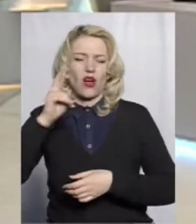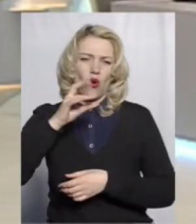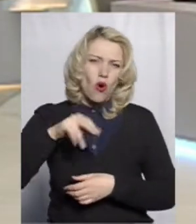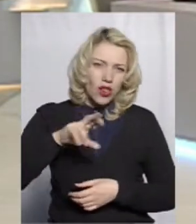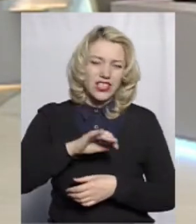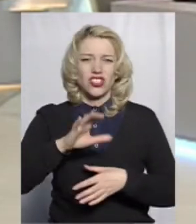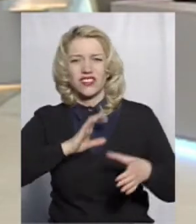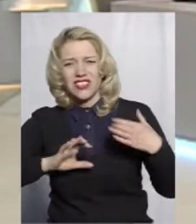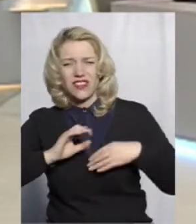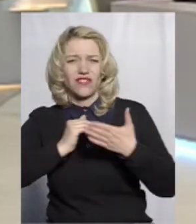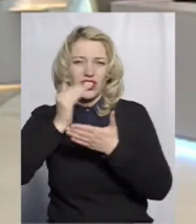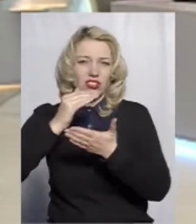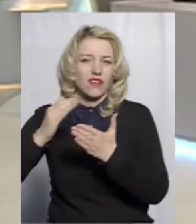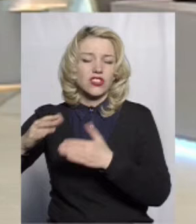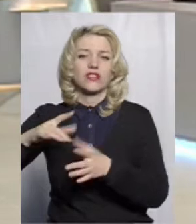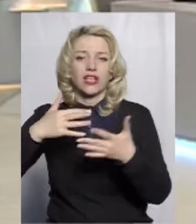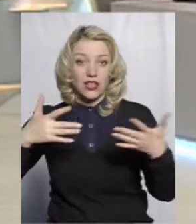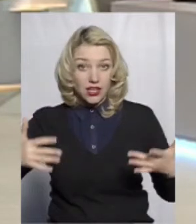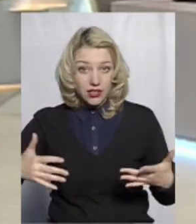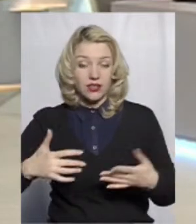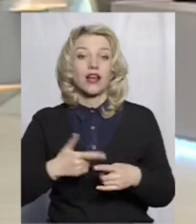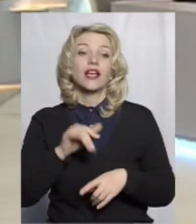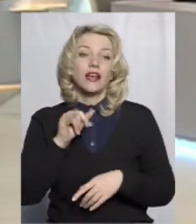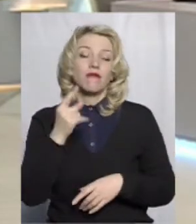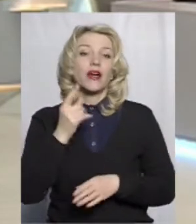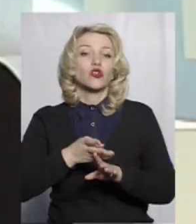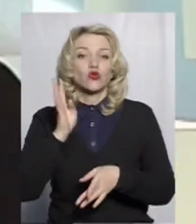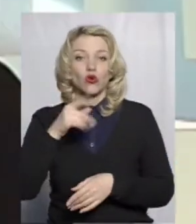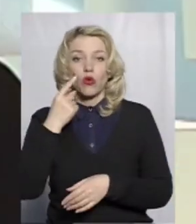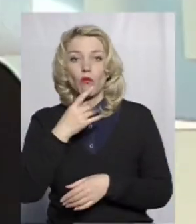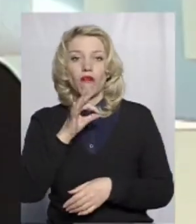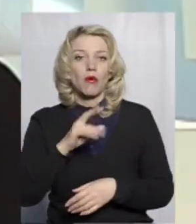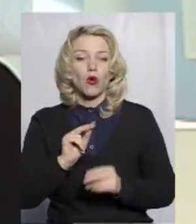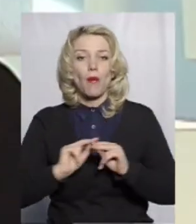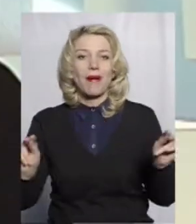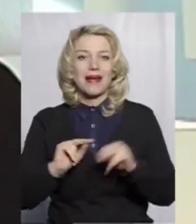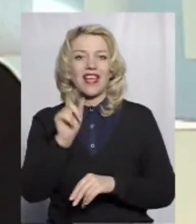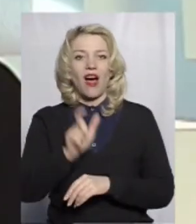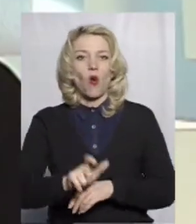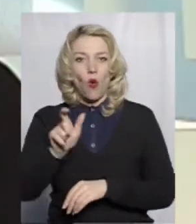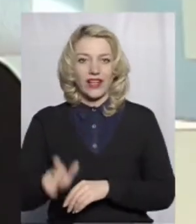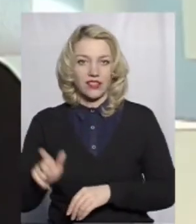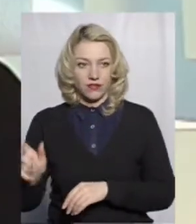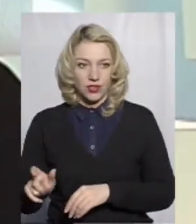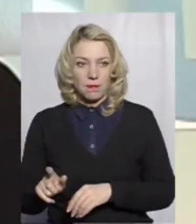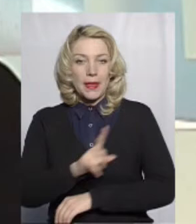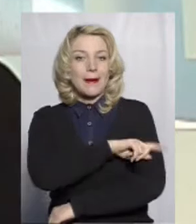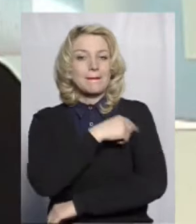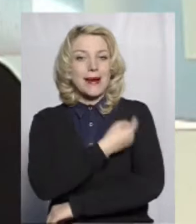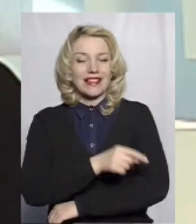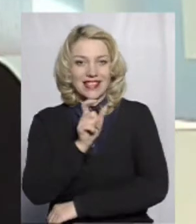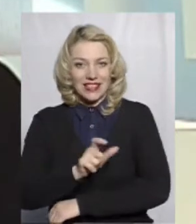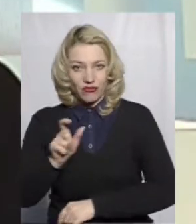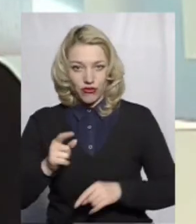ліцеї, вищі і так далі, і так далі. В першу чергу йде мова про педагогів цих закладів, медиків цих